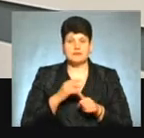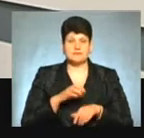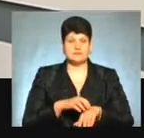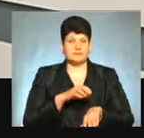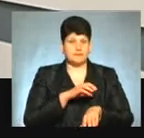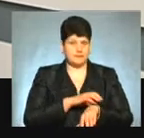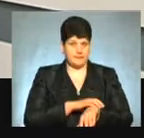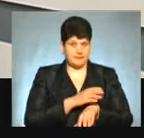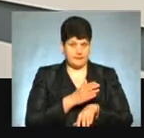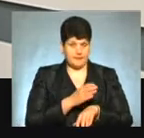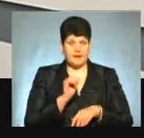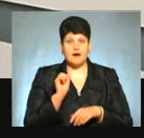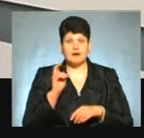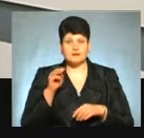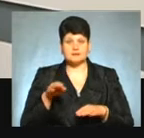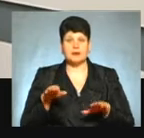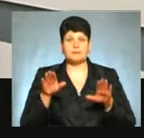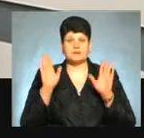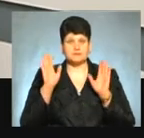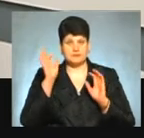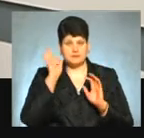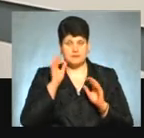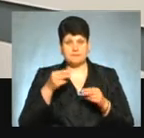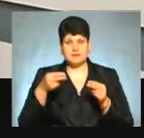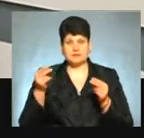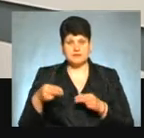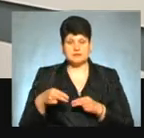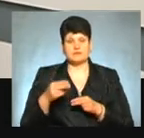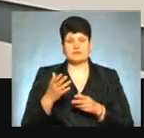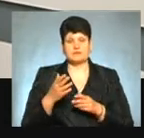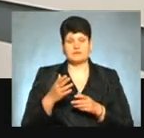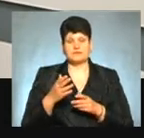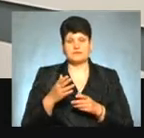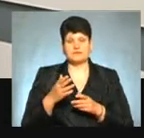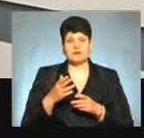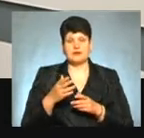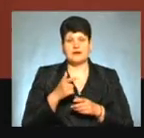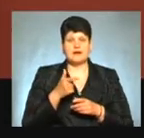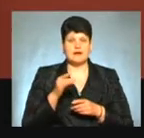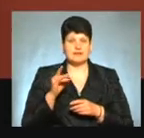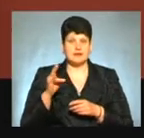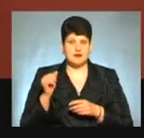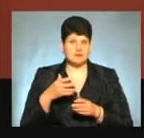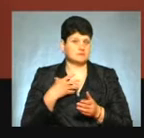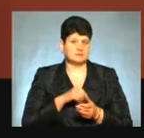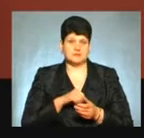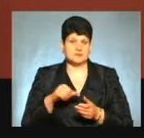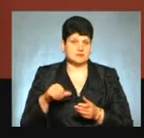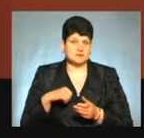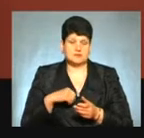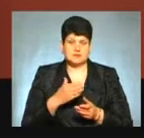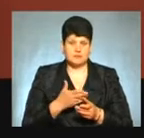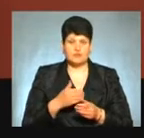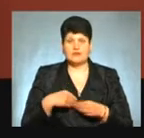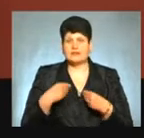Союзу акт капітуляції підписував генерал Суслопаров. Підписував, по суті, з власної волі, поза як